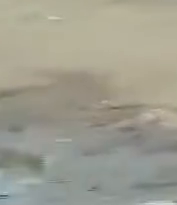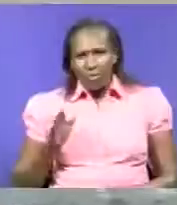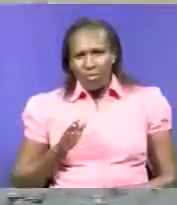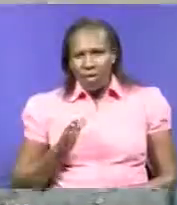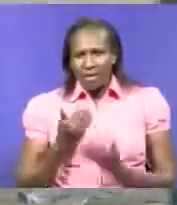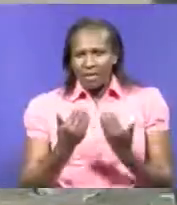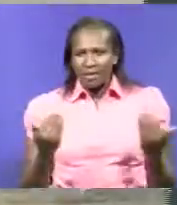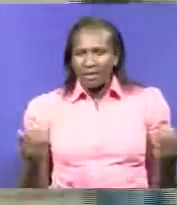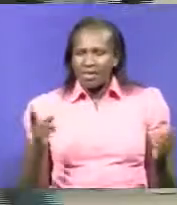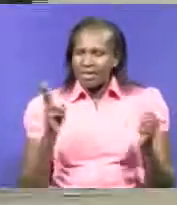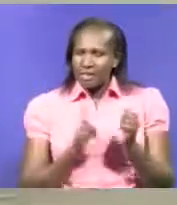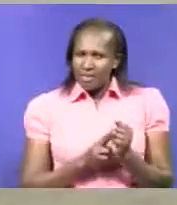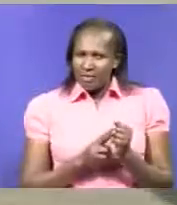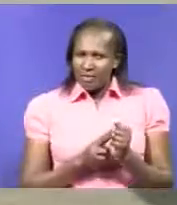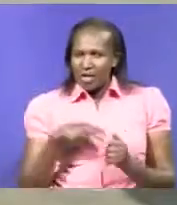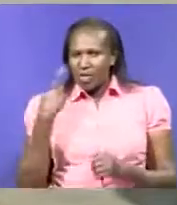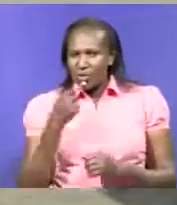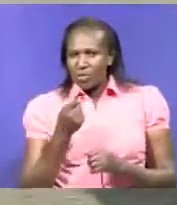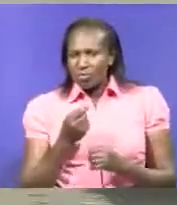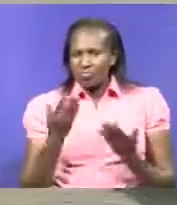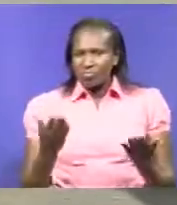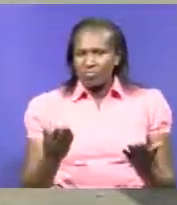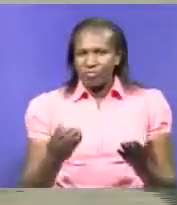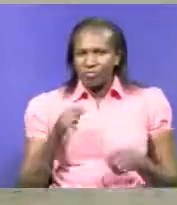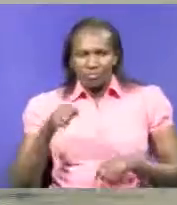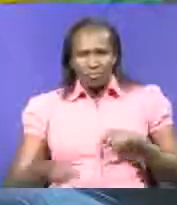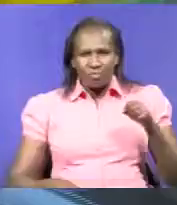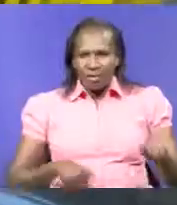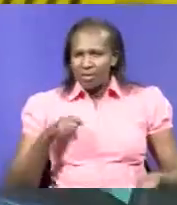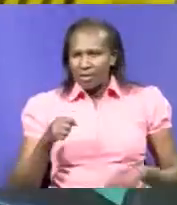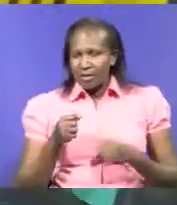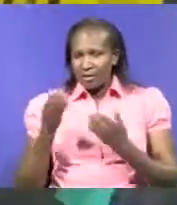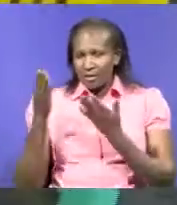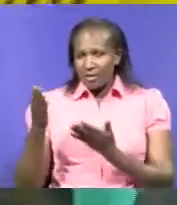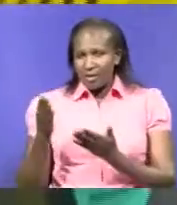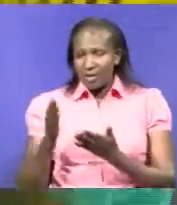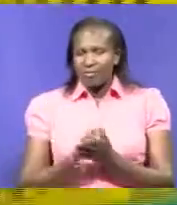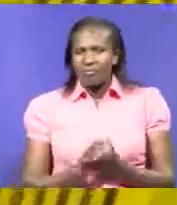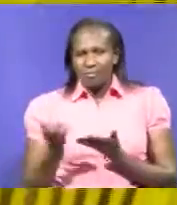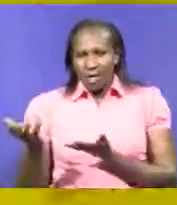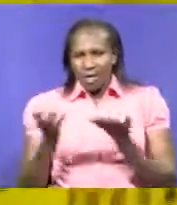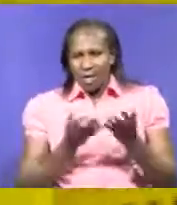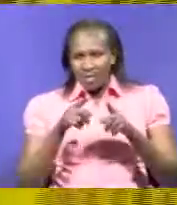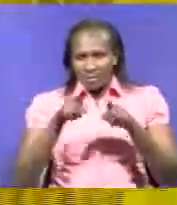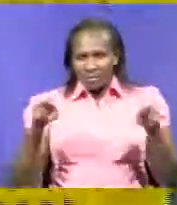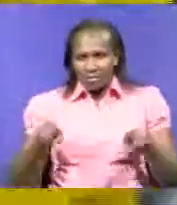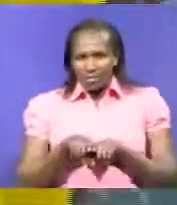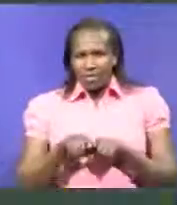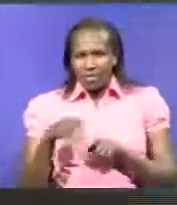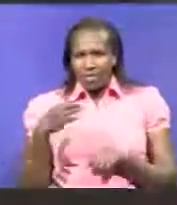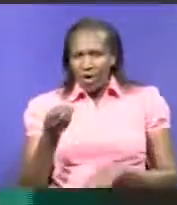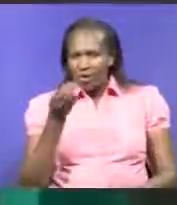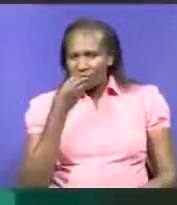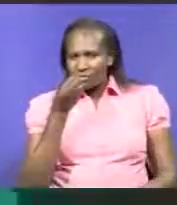wa watoto saba, ambaye amebobea katika uendeshaji wa baiskeli hii iliyobeba masanduku yaliyo na bidhaa za